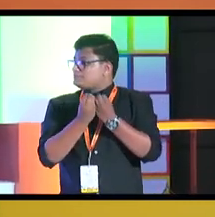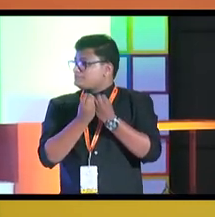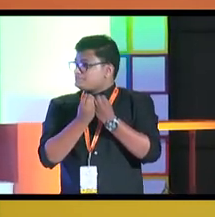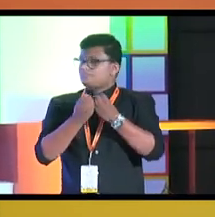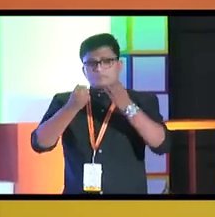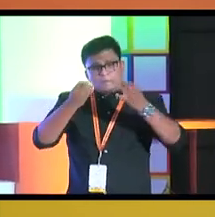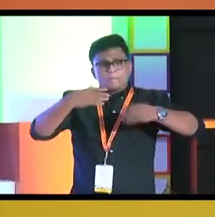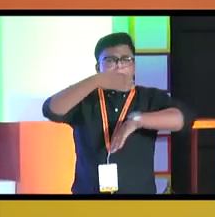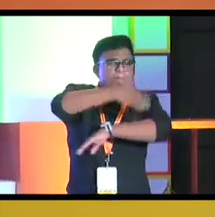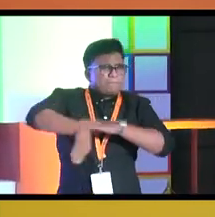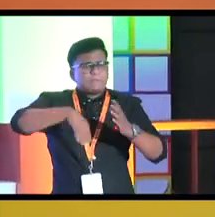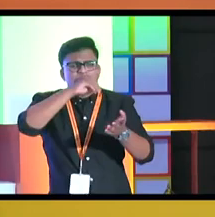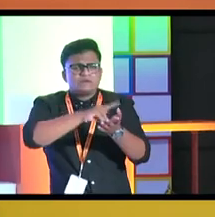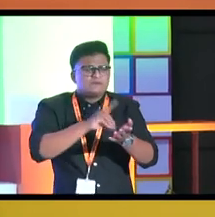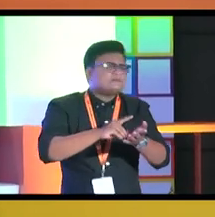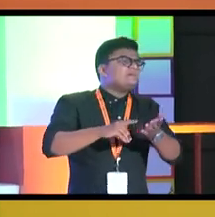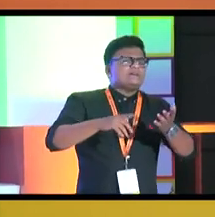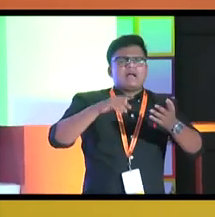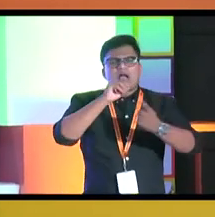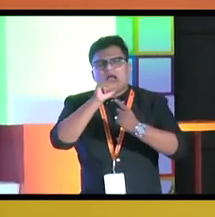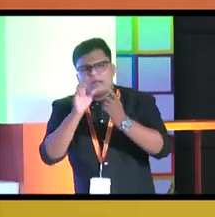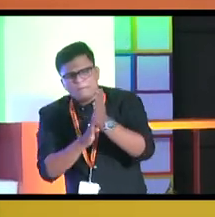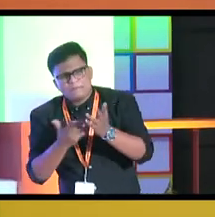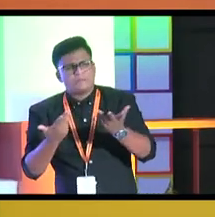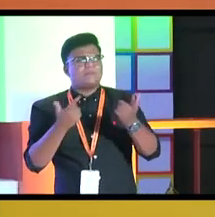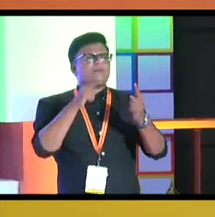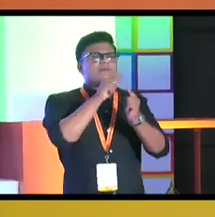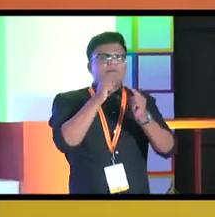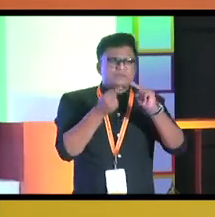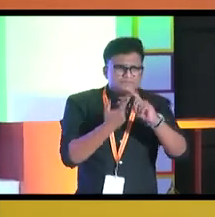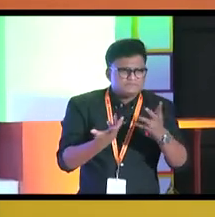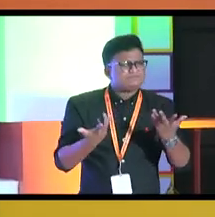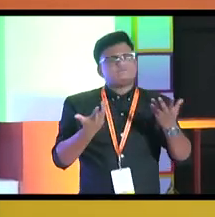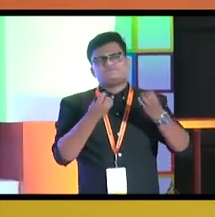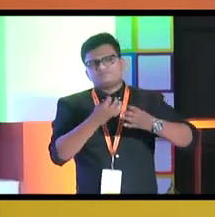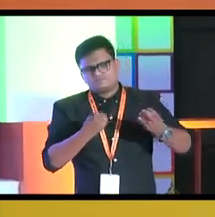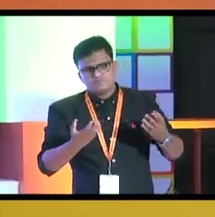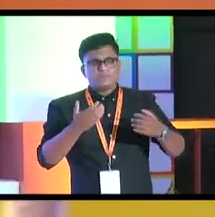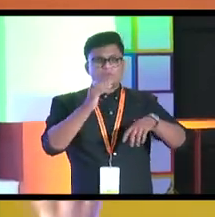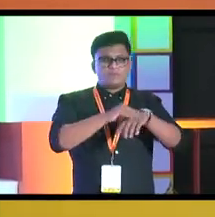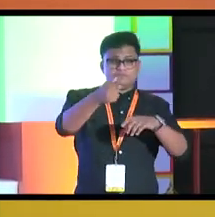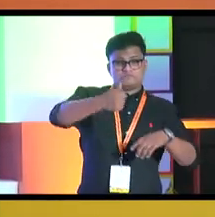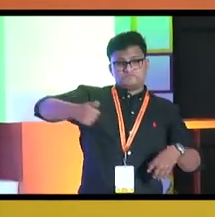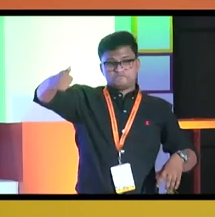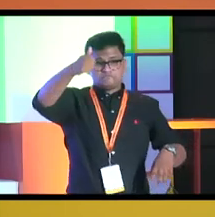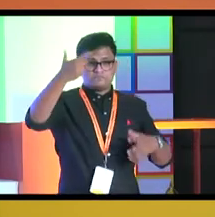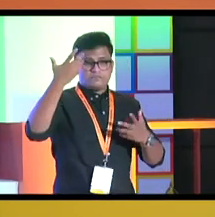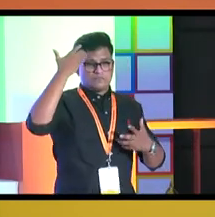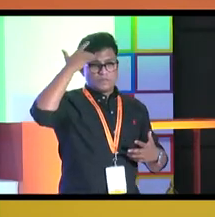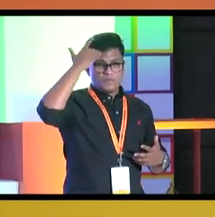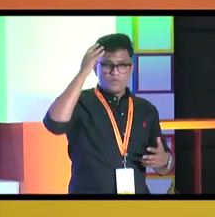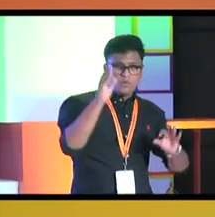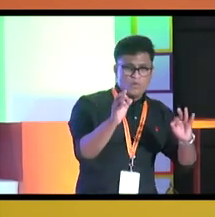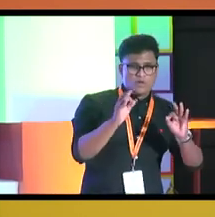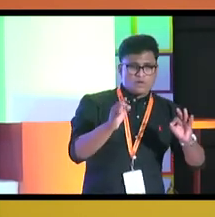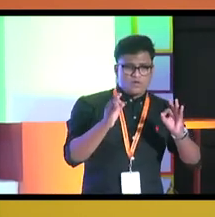कमिश्नर्स, इंजीनियर्स, डॉक्टर्स, IIM, IIT के लोग आते हैं, विच आर सपोज टू बी द क्रीम ऑफ द इंटेलिजेंशिया, एंड